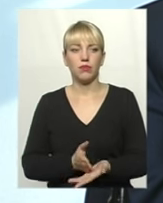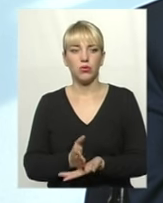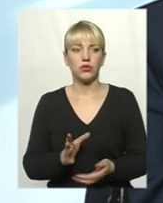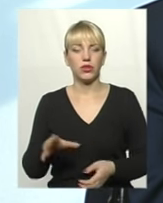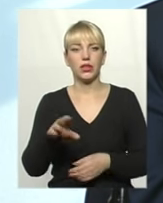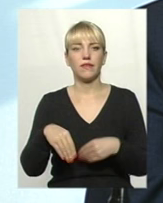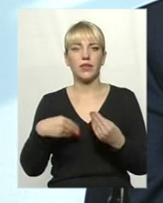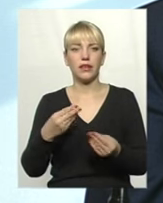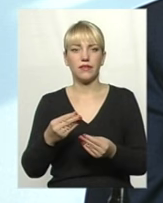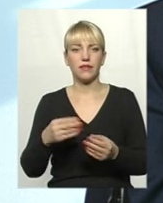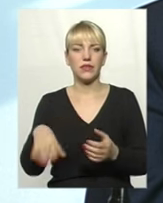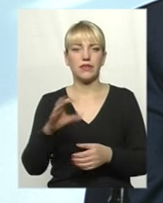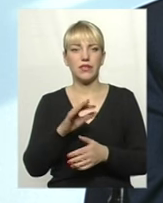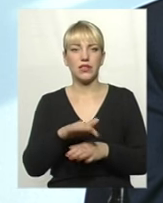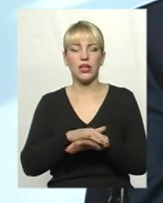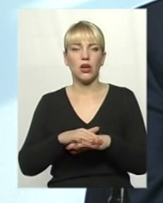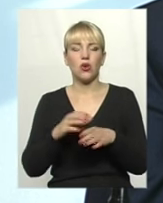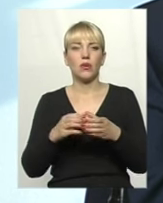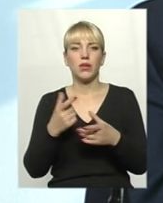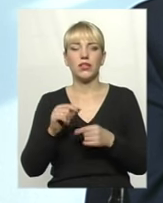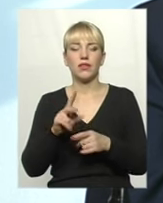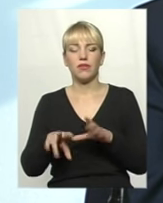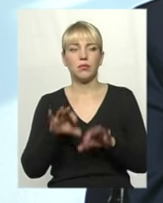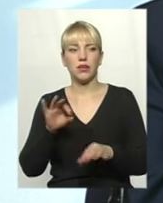всій громаді, де вона їх вибирала. Це